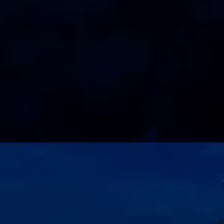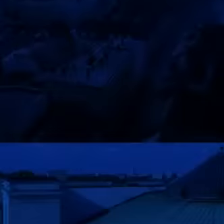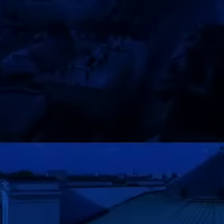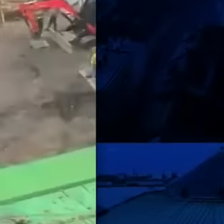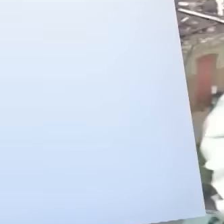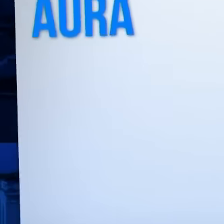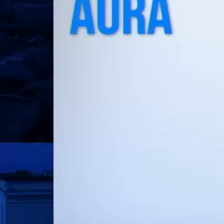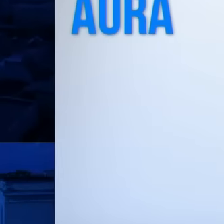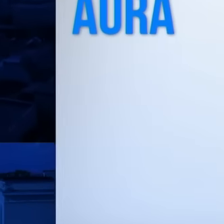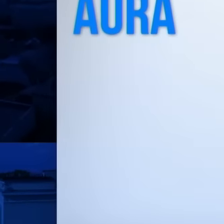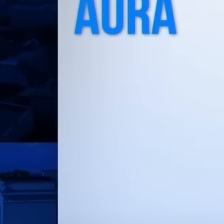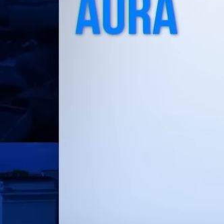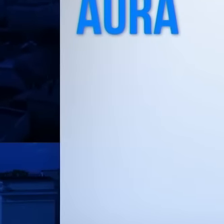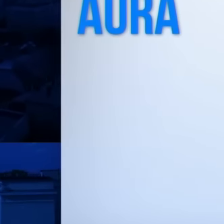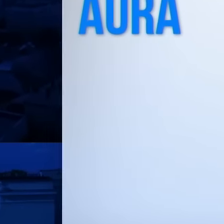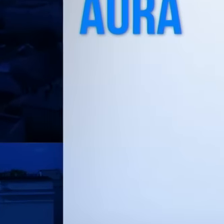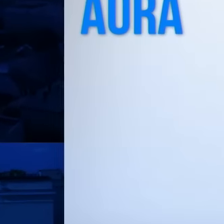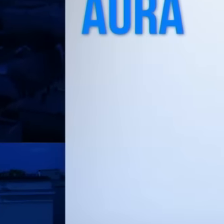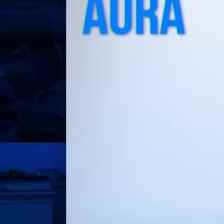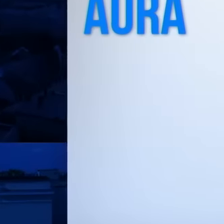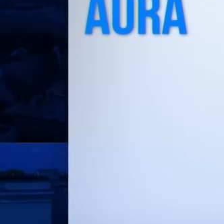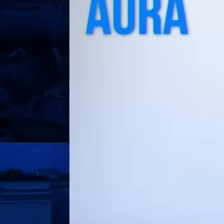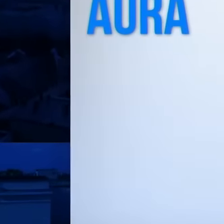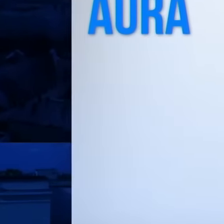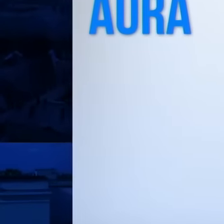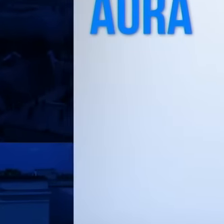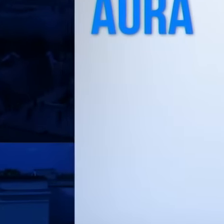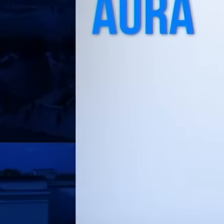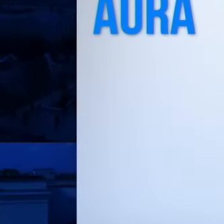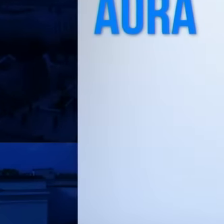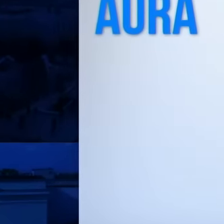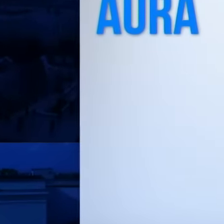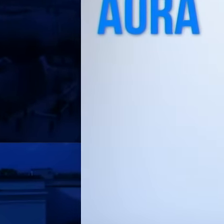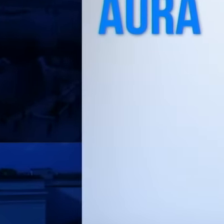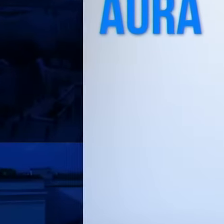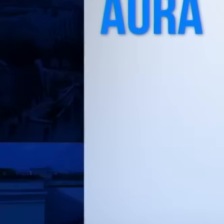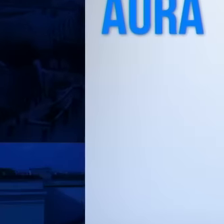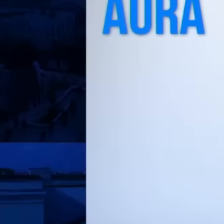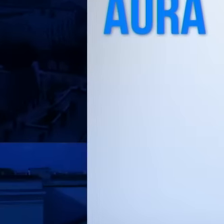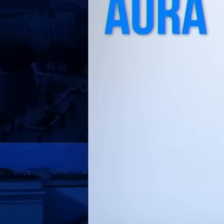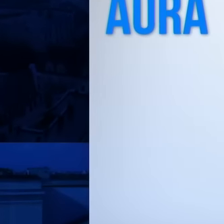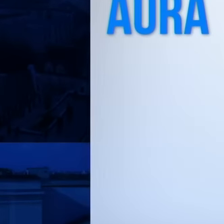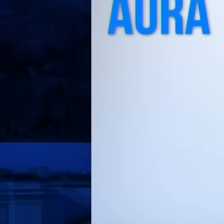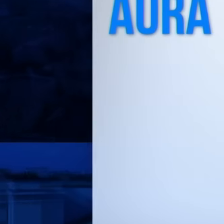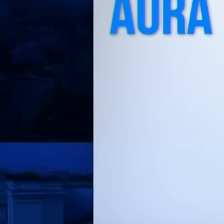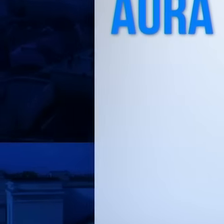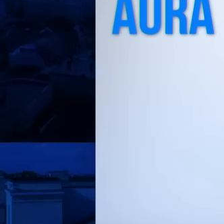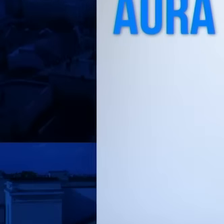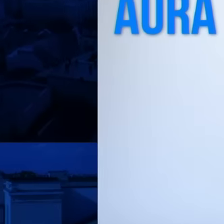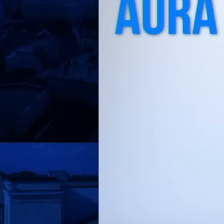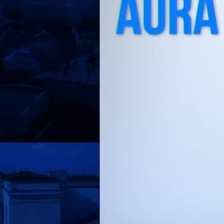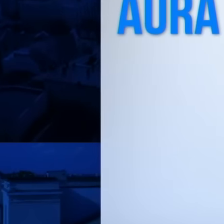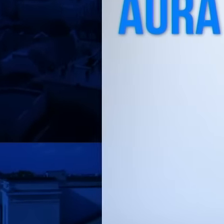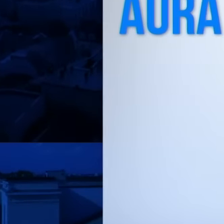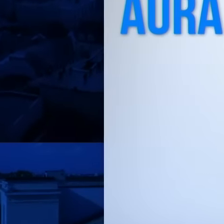pieszych. Co najmniej 4 osoby zginęły po przejściu tornada w Oklahomie. Wśród ofiar jest 4-miesięczne dziecko. Służby alarmują, że przyroda